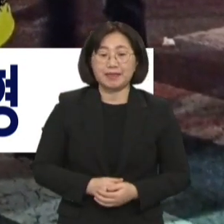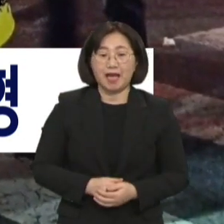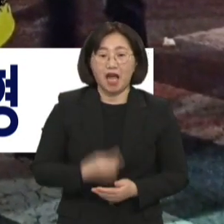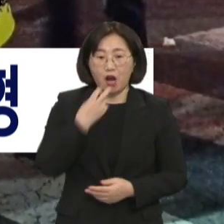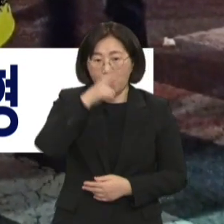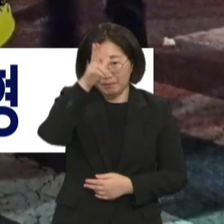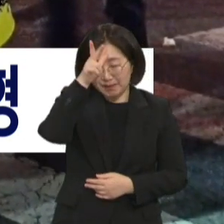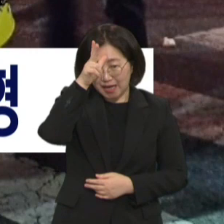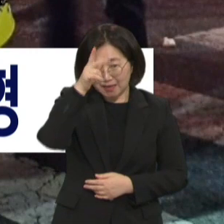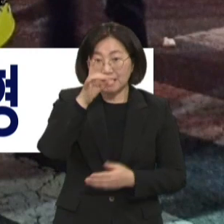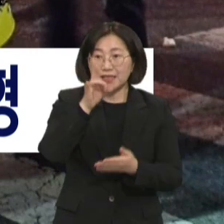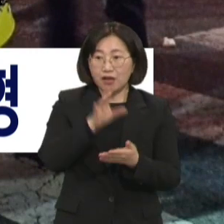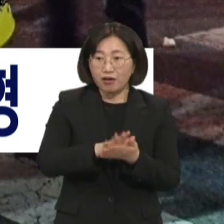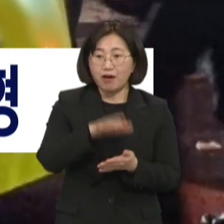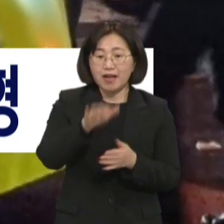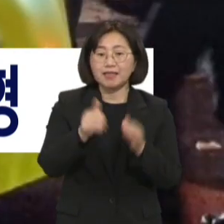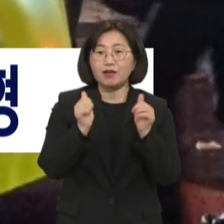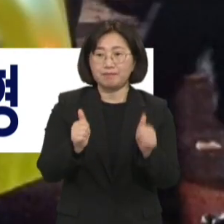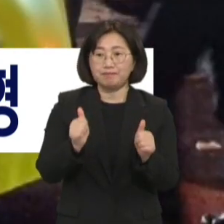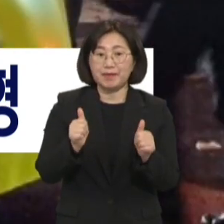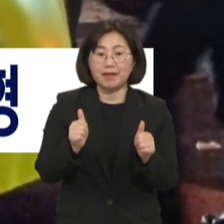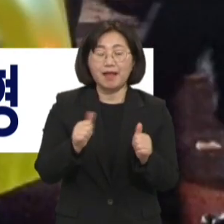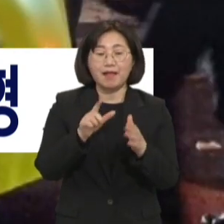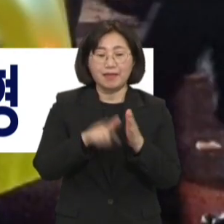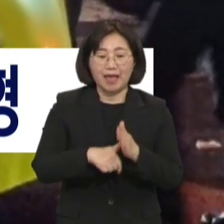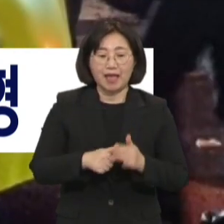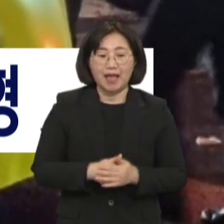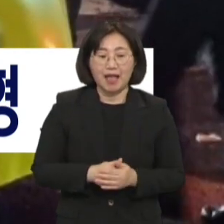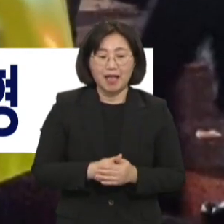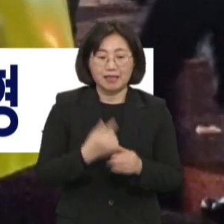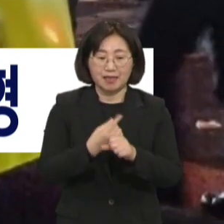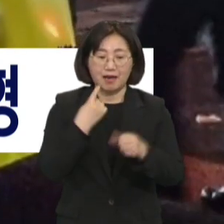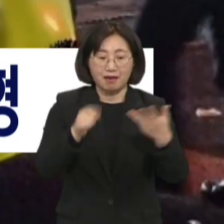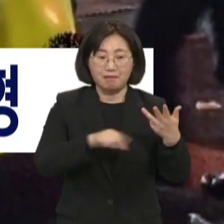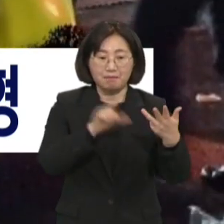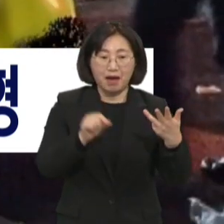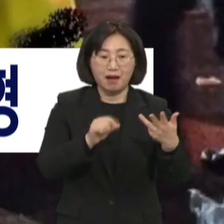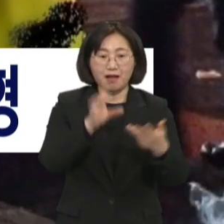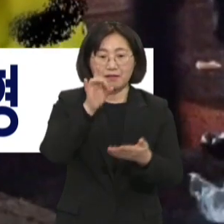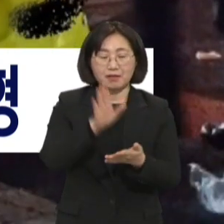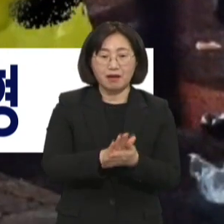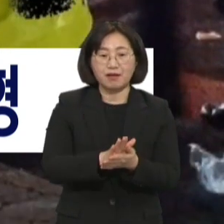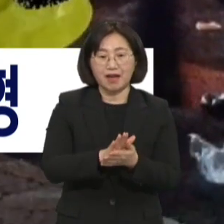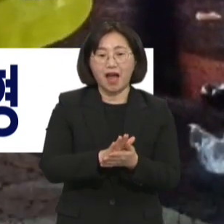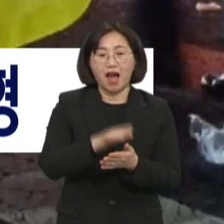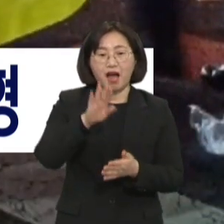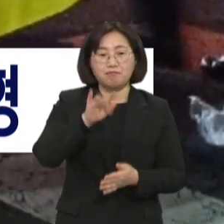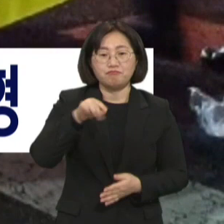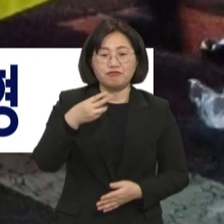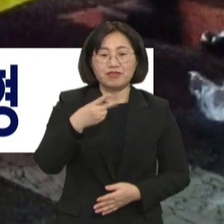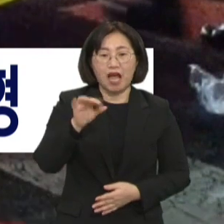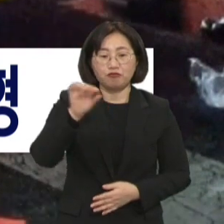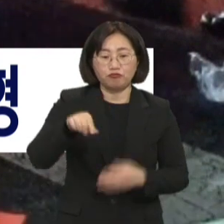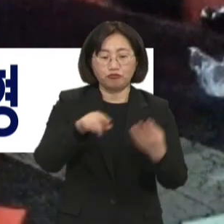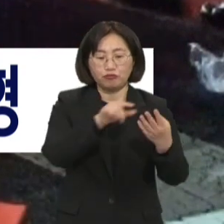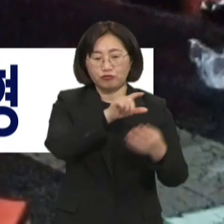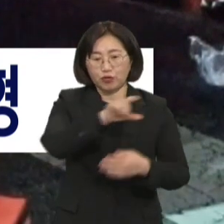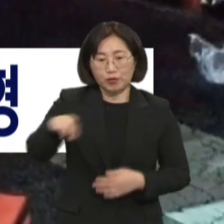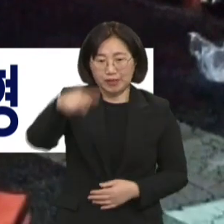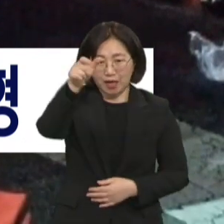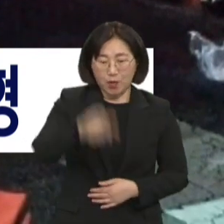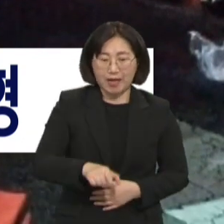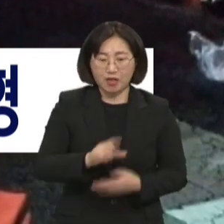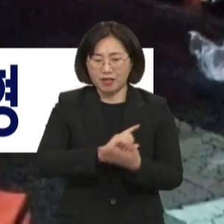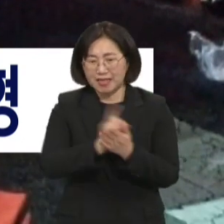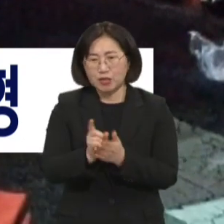대전지법 천안 재원에서 열린 결심공판에서 지난해 8월 천안시 서북구 불당동에 한 교차로에서 시속